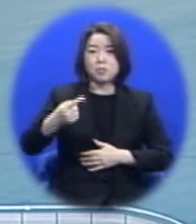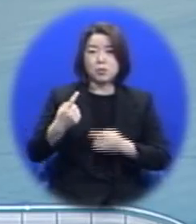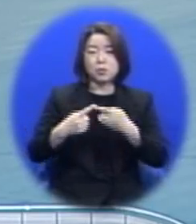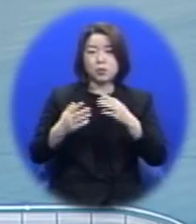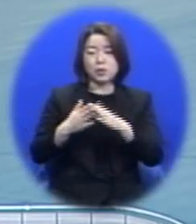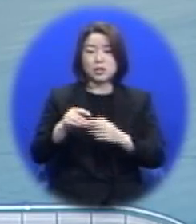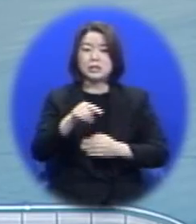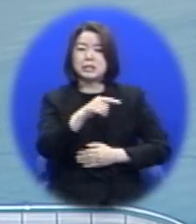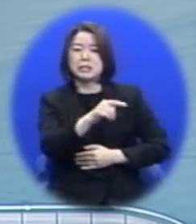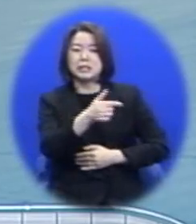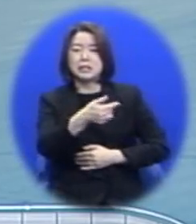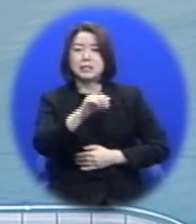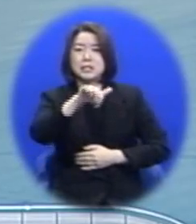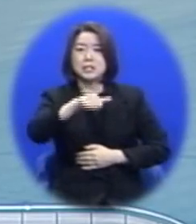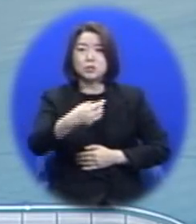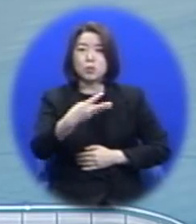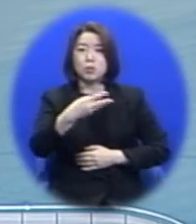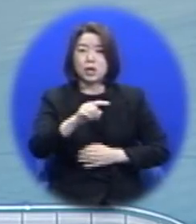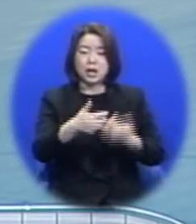겁니다.